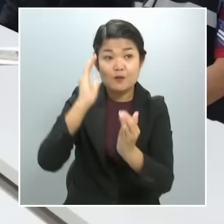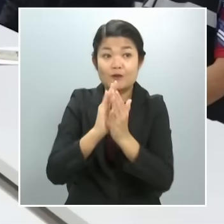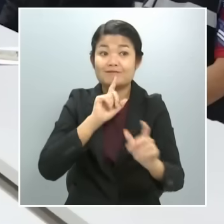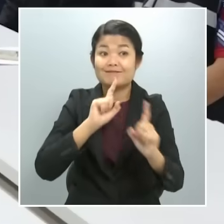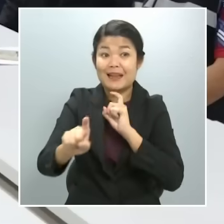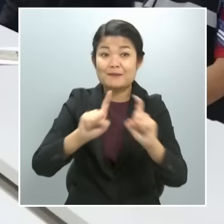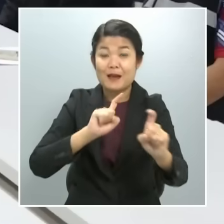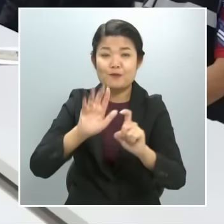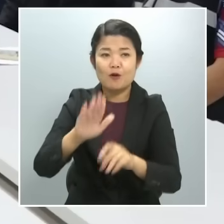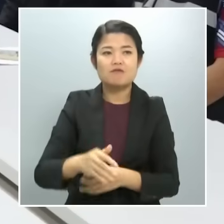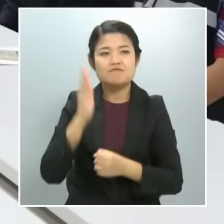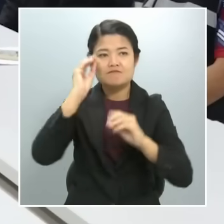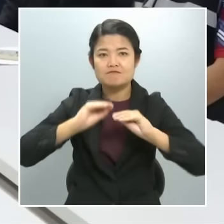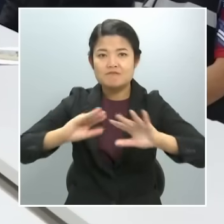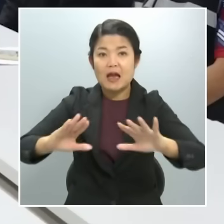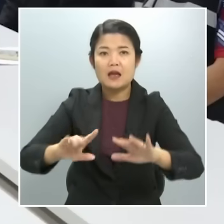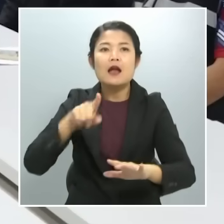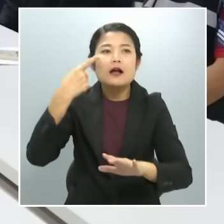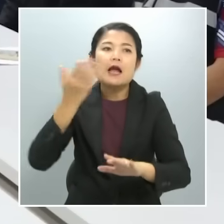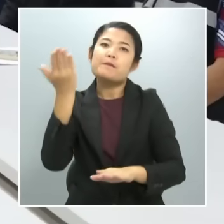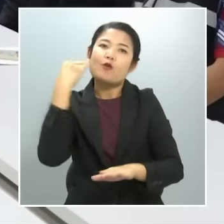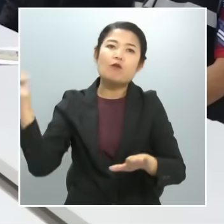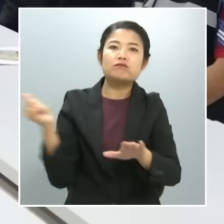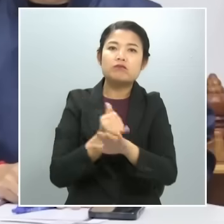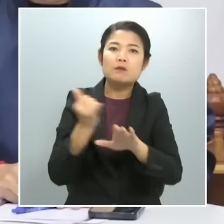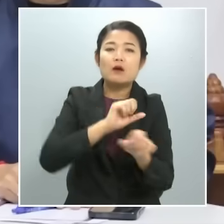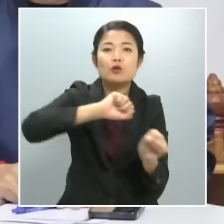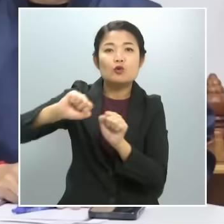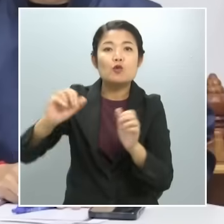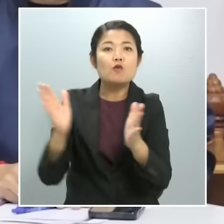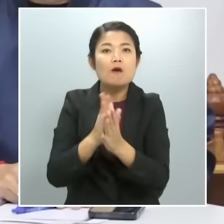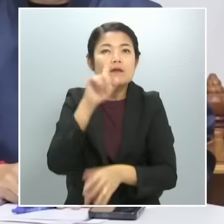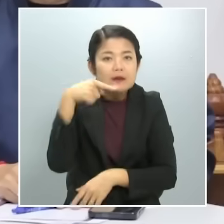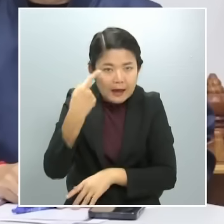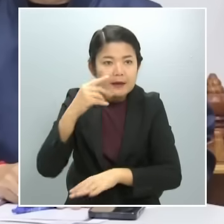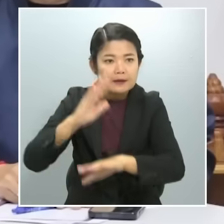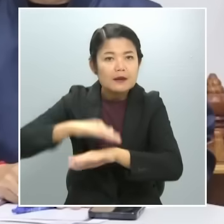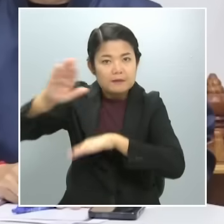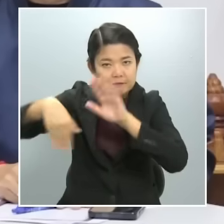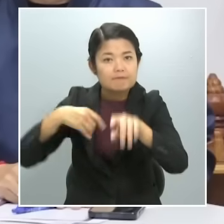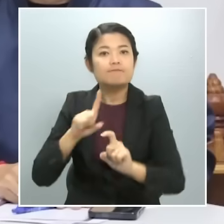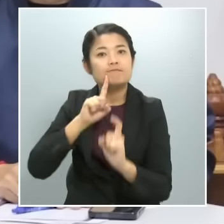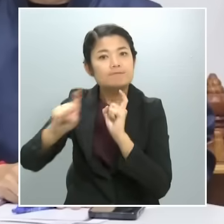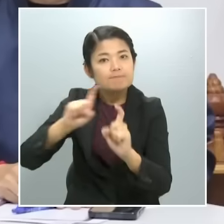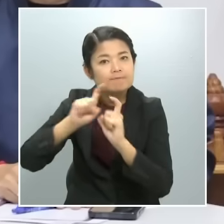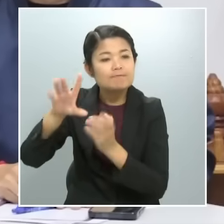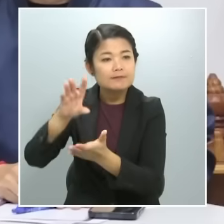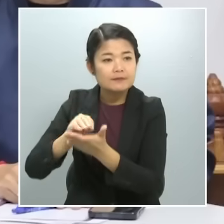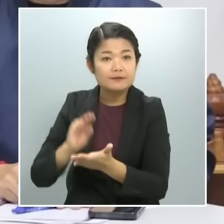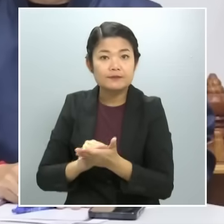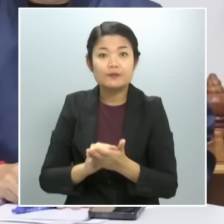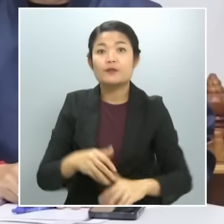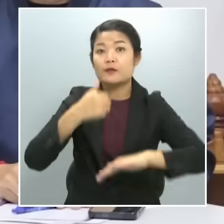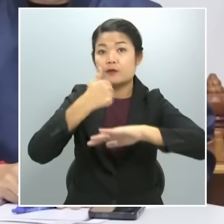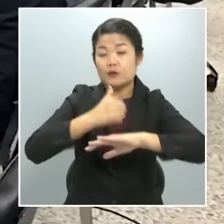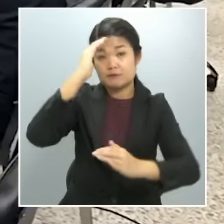นครบาลก็ประกาศตามหาพยานบนรถตู้เข้าให้ปากคำด้วยนะฮะเรื่องนี้นะครับพลตำรวจตรีธีรเดชทำมสุทธีครับผู้กำกับการ